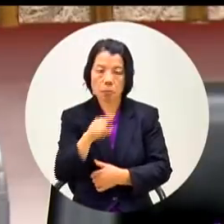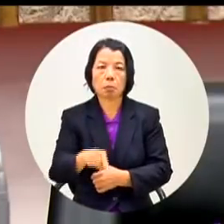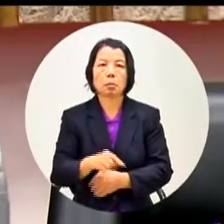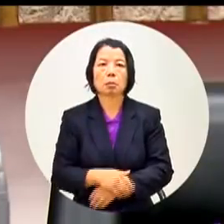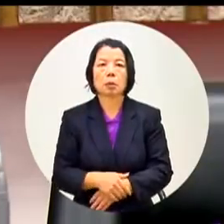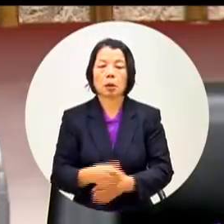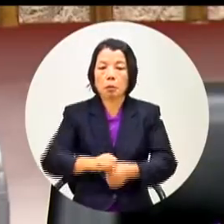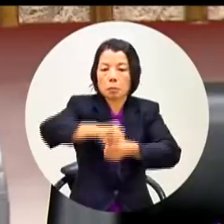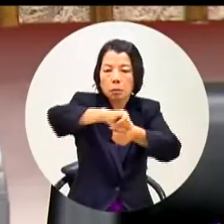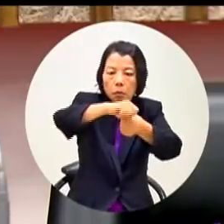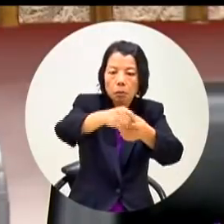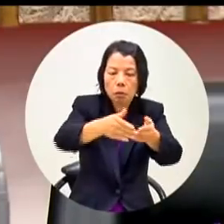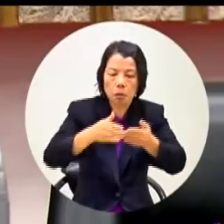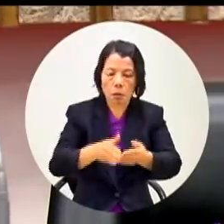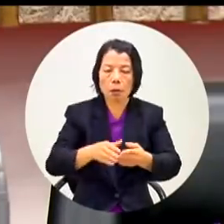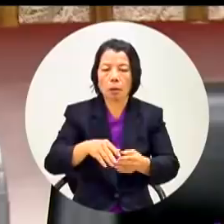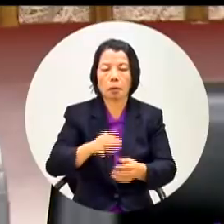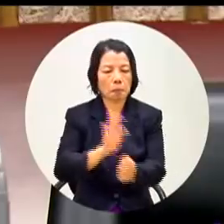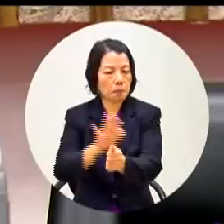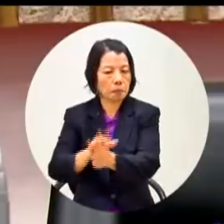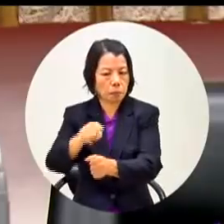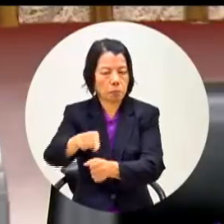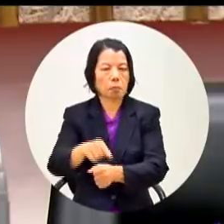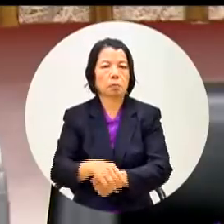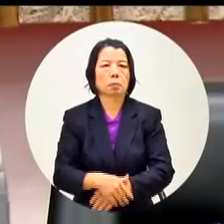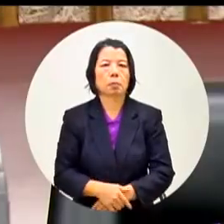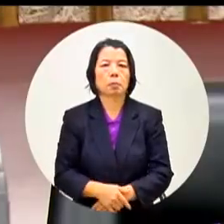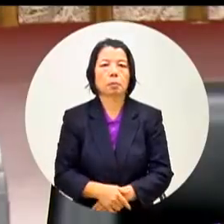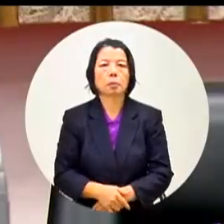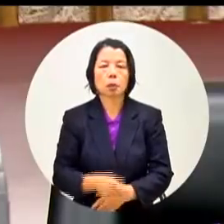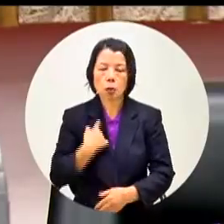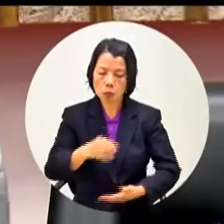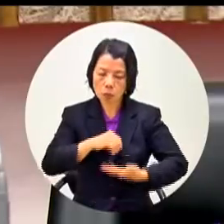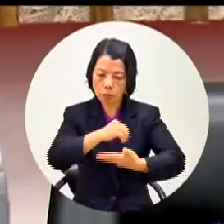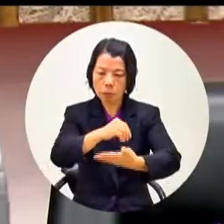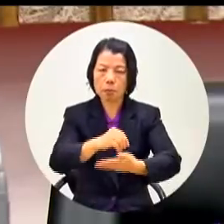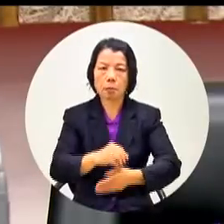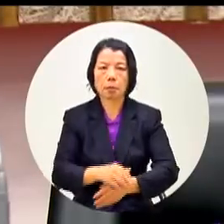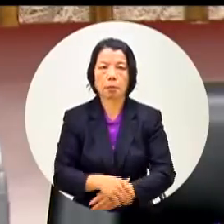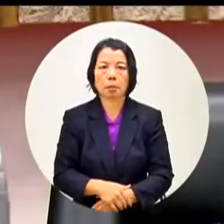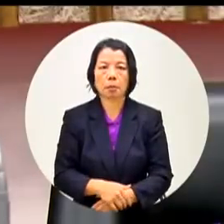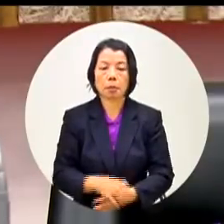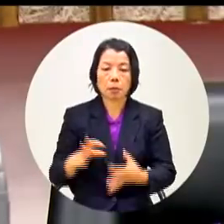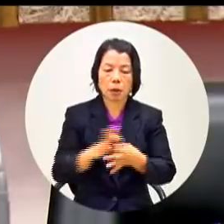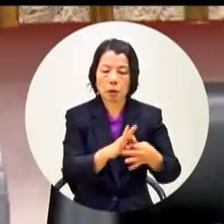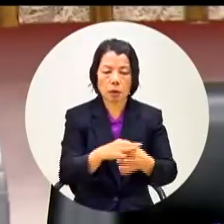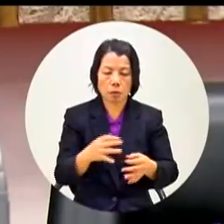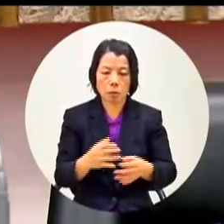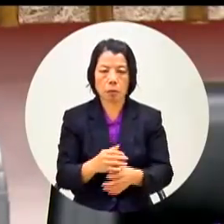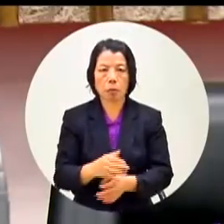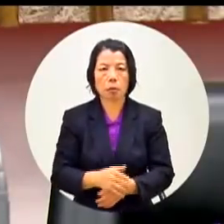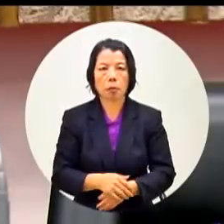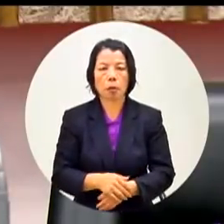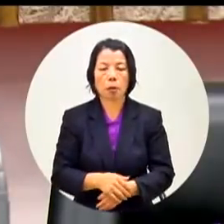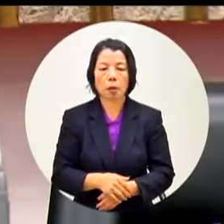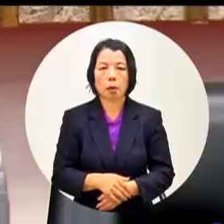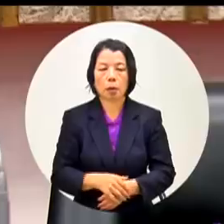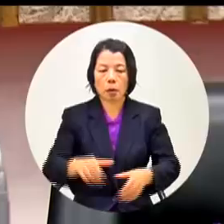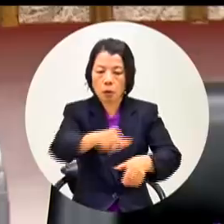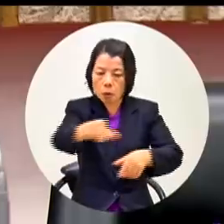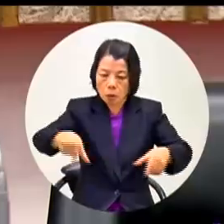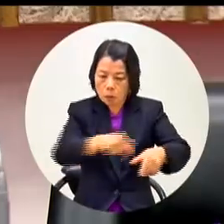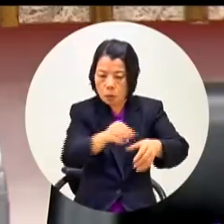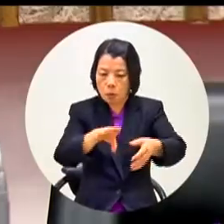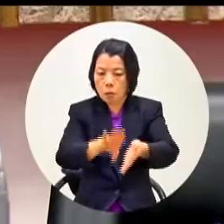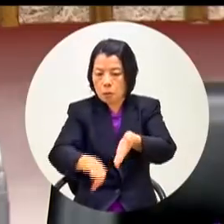点是我必须要去建议哈。因为呢，我们经过我们这个南环轻轨，未来呢我们的北环这